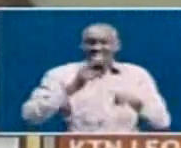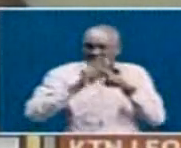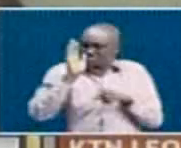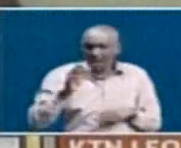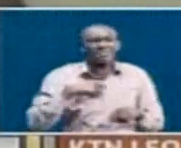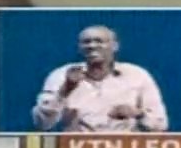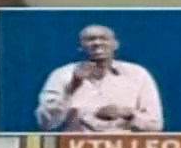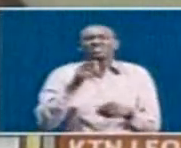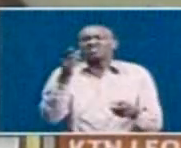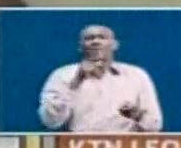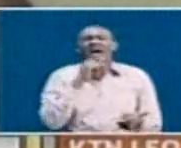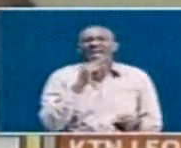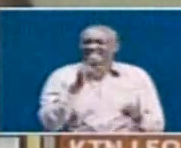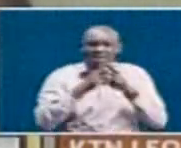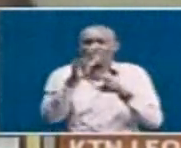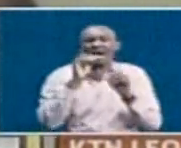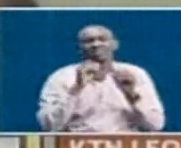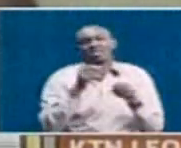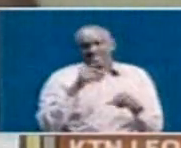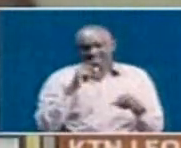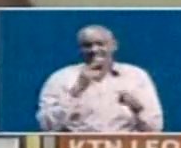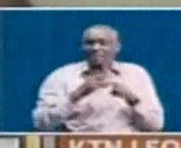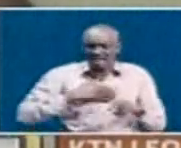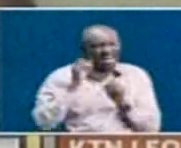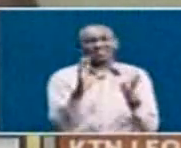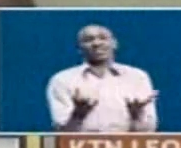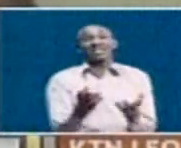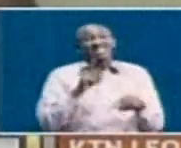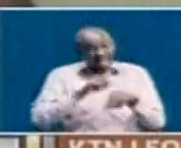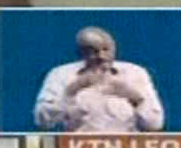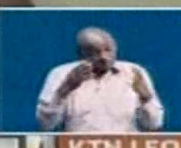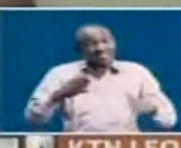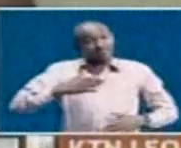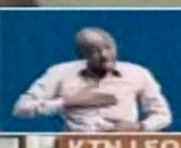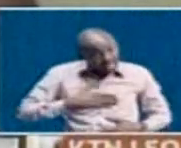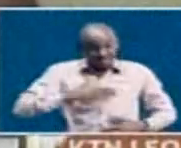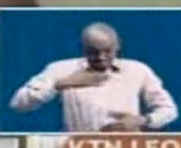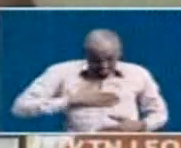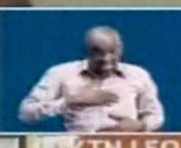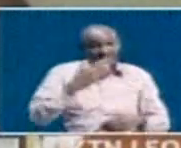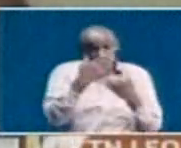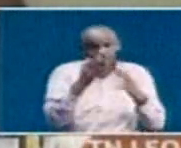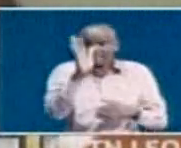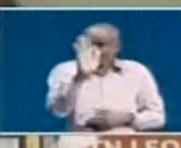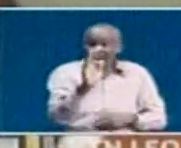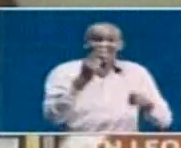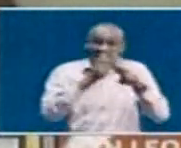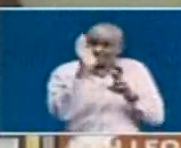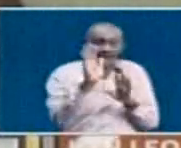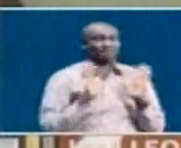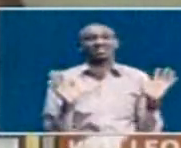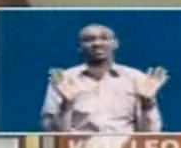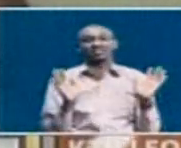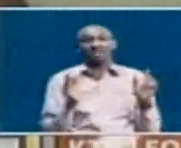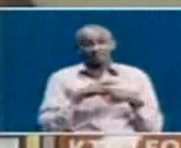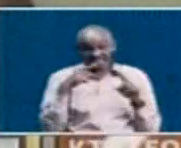chako wewe ndio kiwe chake? Hapana, itawezekana. Saya mali kama ni yangu ni yangu. Kama ni yake akiamua peka yake ataandikia watoto wake aandikie. Lakini